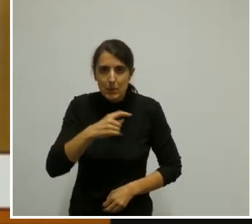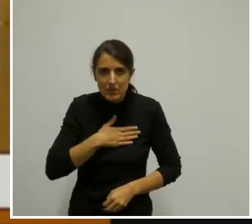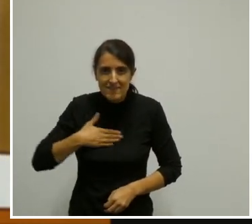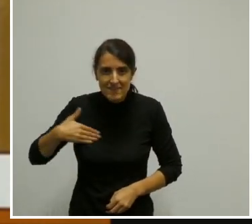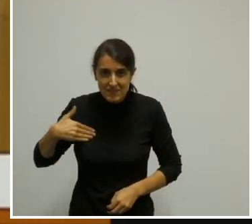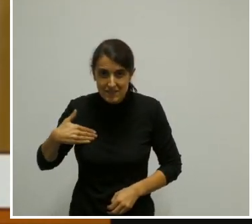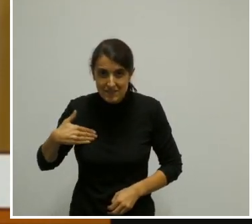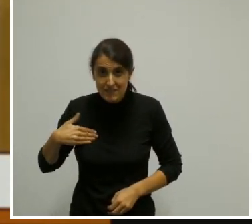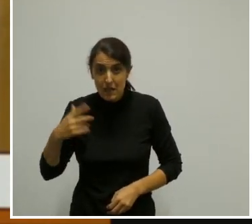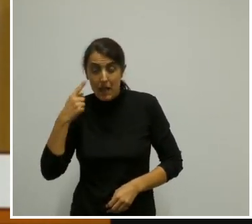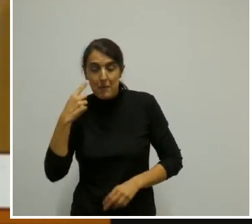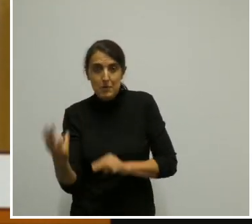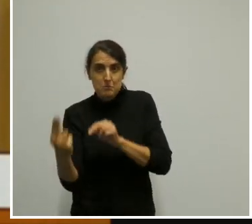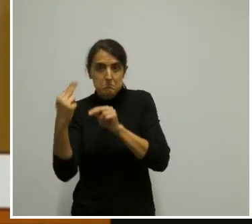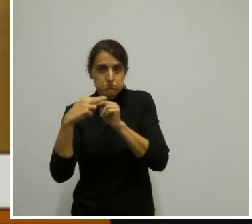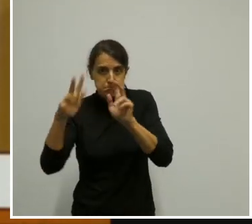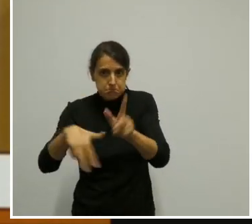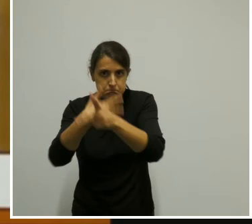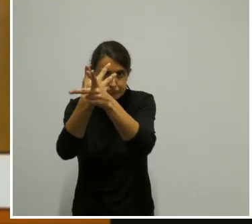A veure si pot entrar.